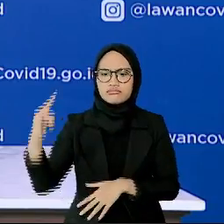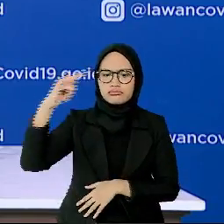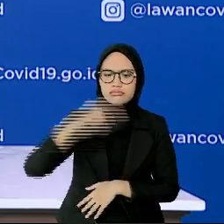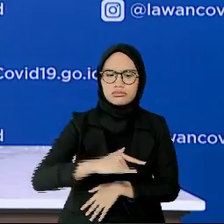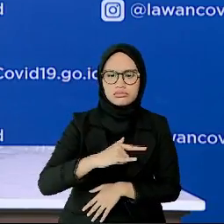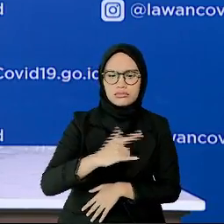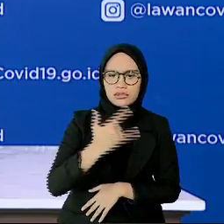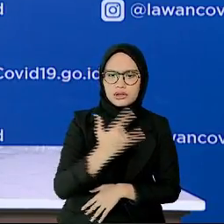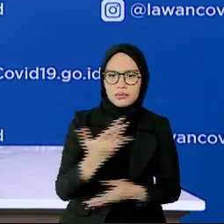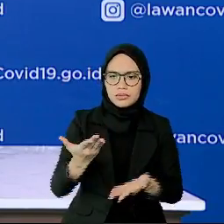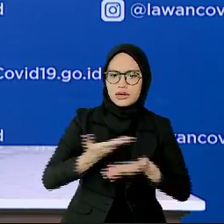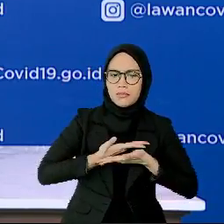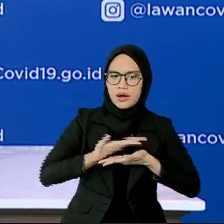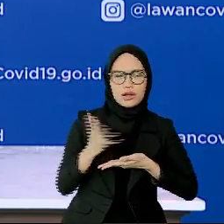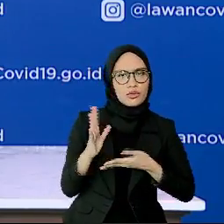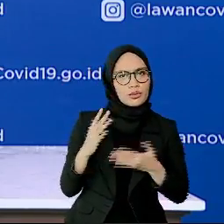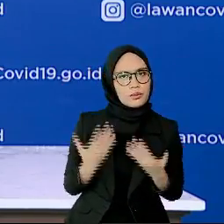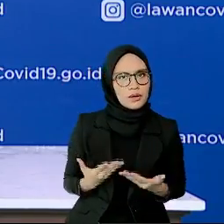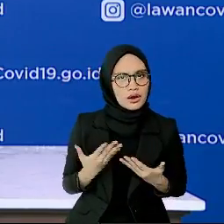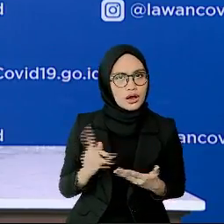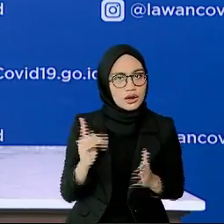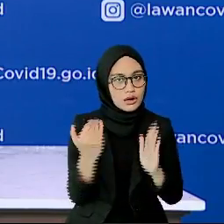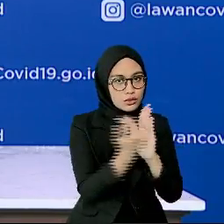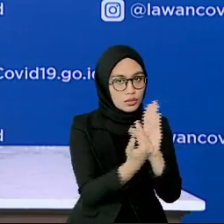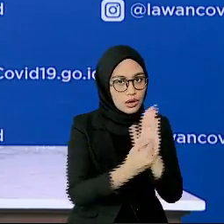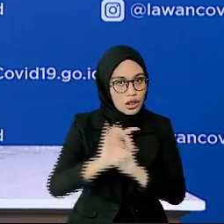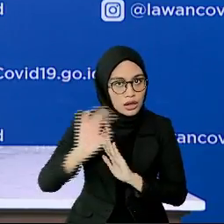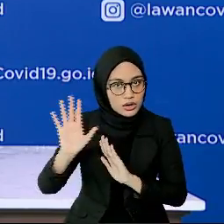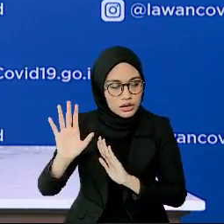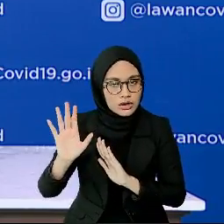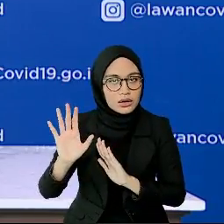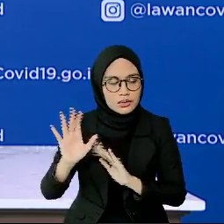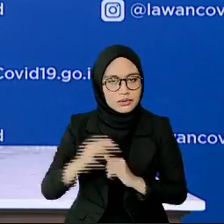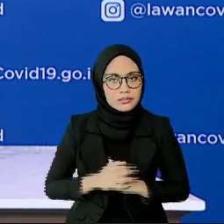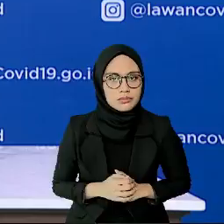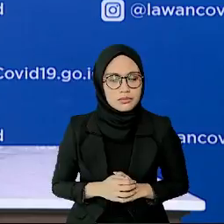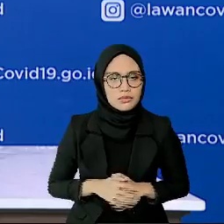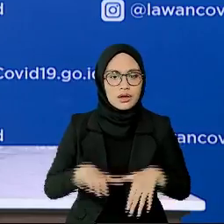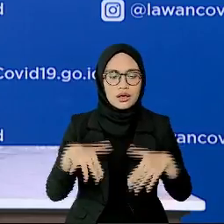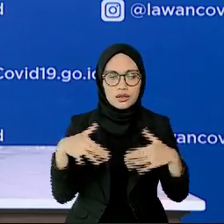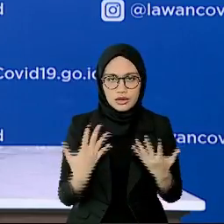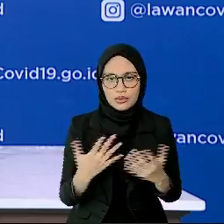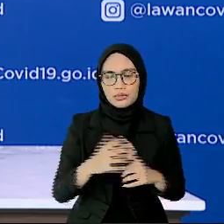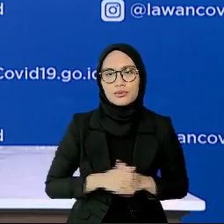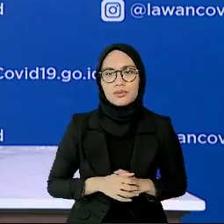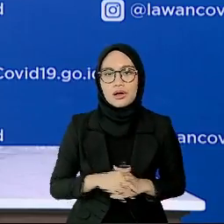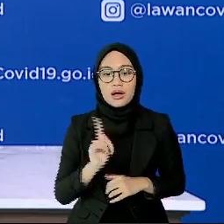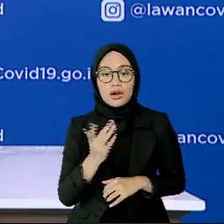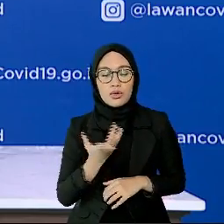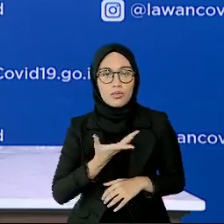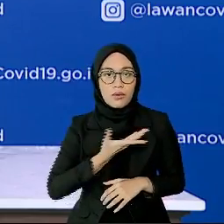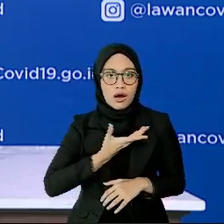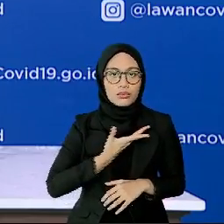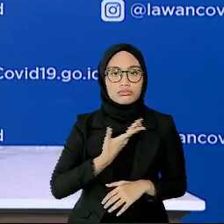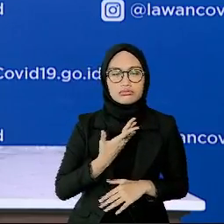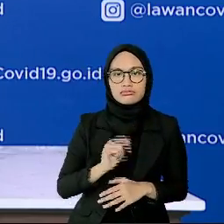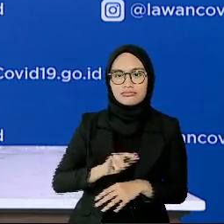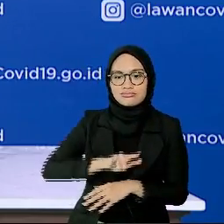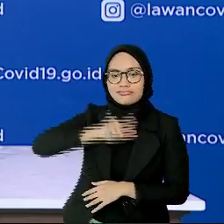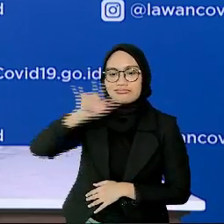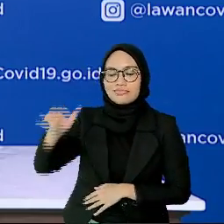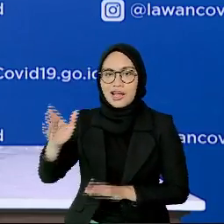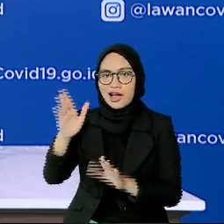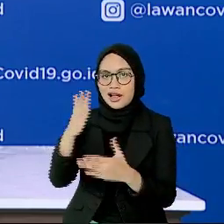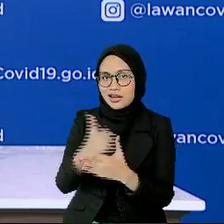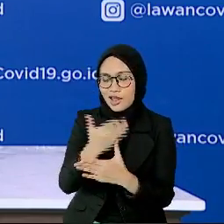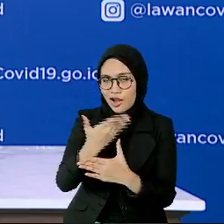kedatangannya? Kemudian, untuk wisatawan mancanegara yang terbang ke Bali dan Kepulauan Riau untuk berwisata, apakah dari Bali dan